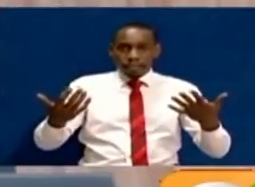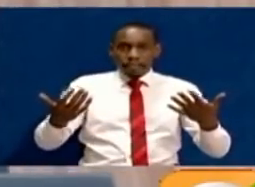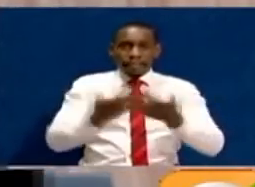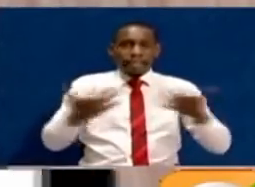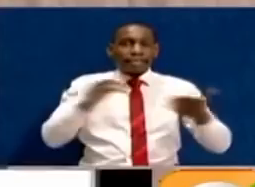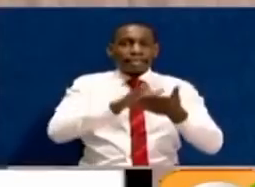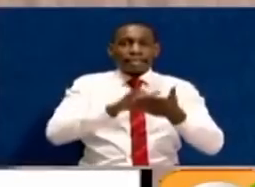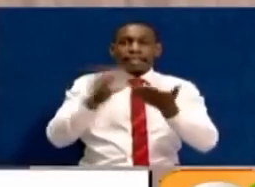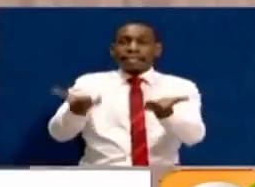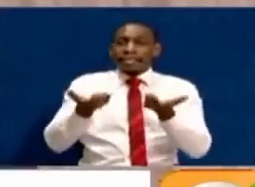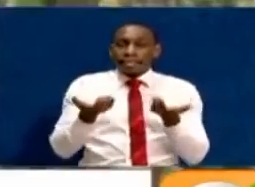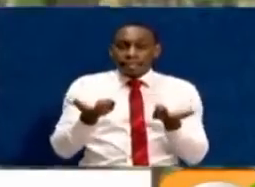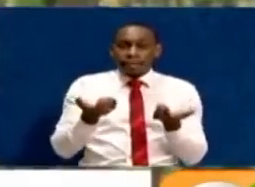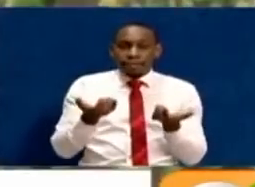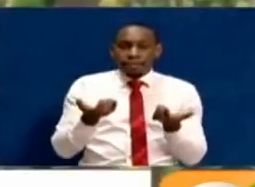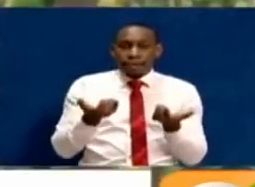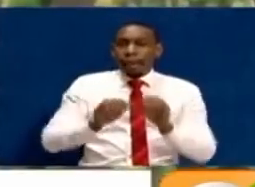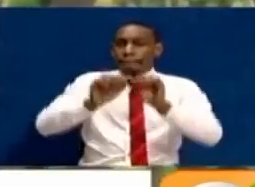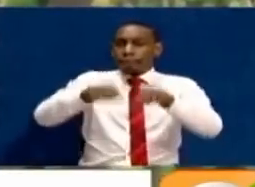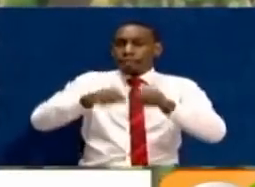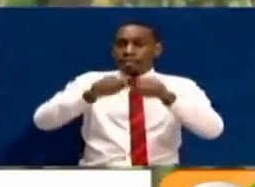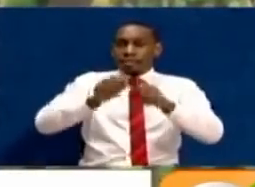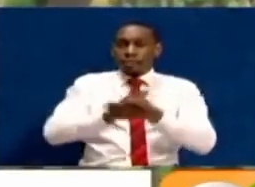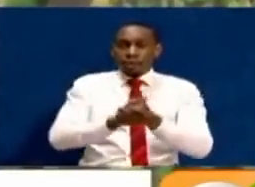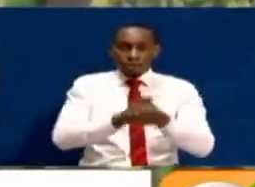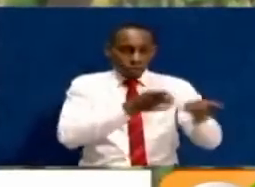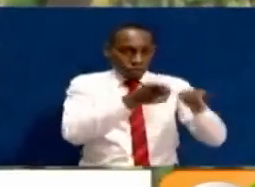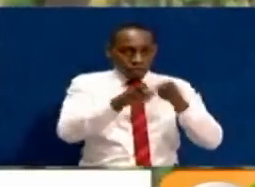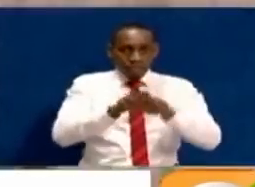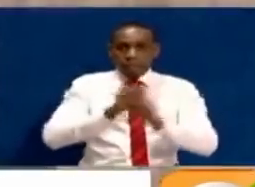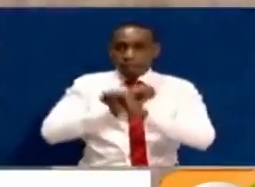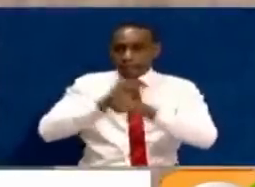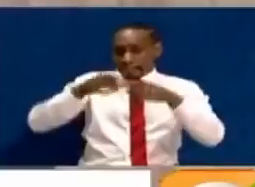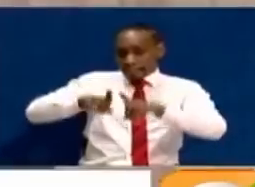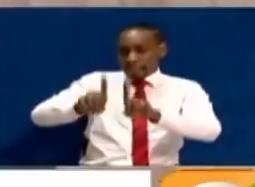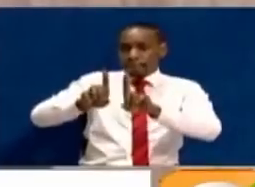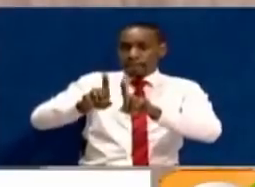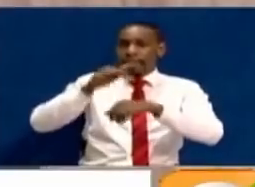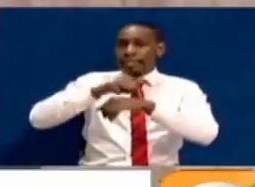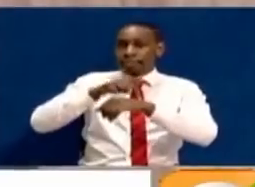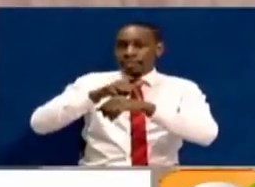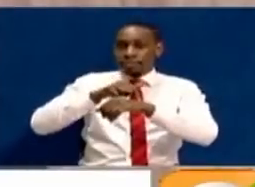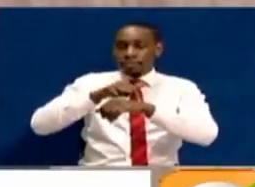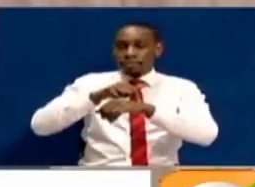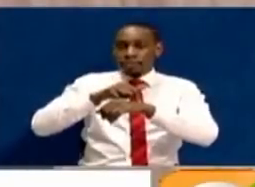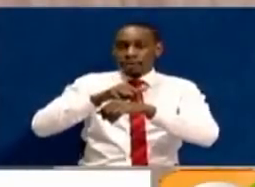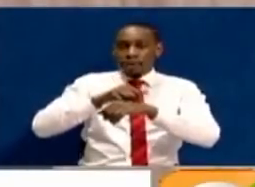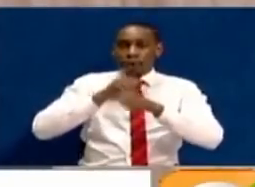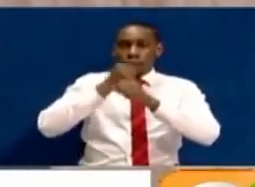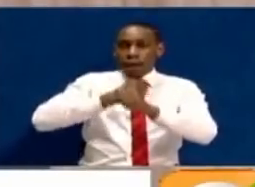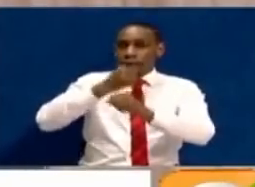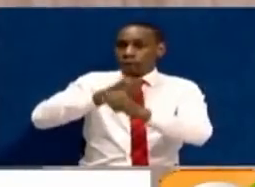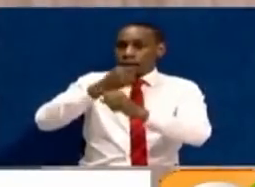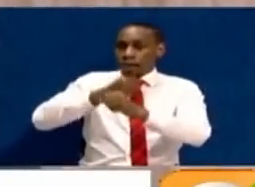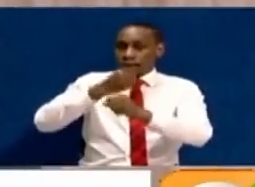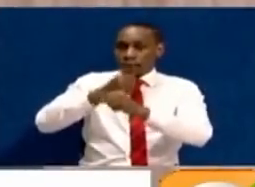vile ambavyo vinatakikana muweze kujisimamia na kujilinda wakati ambapo mnatekeleza